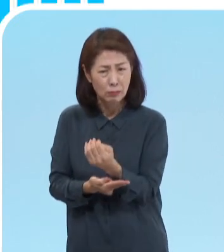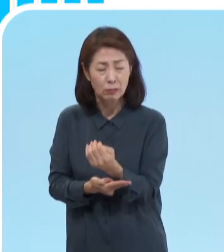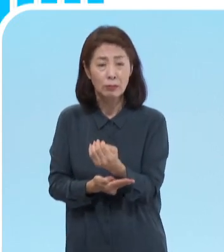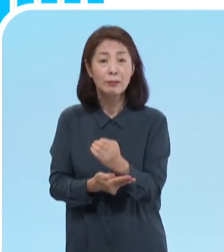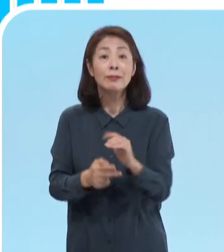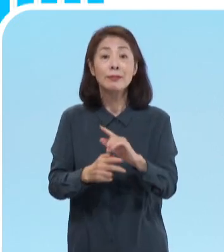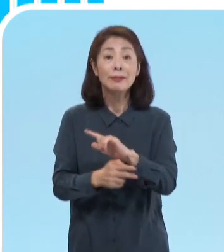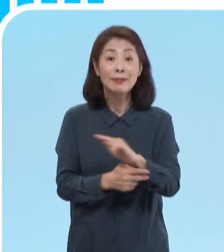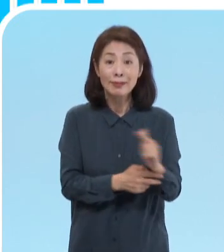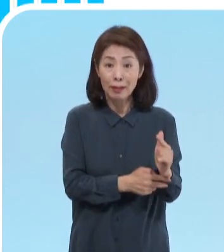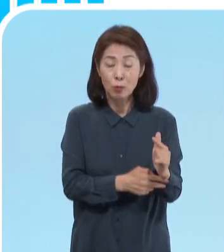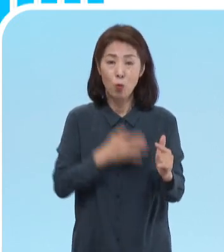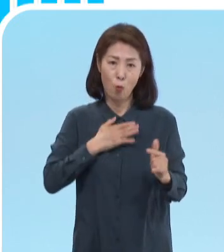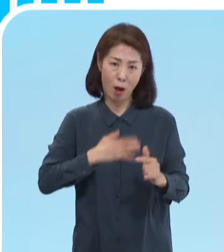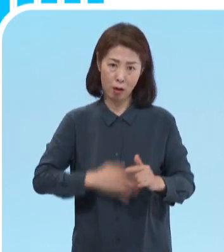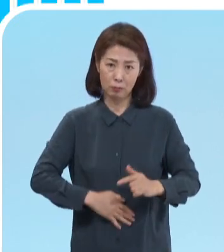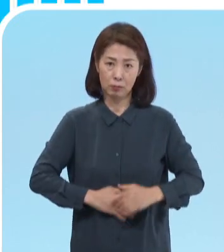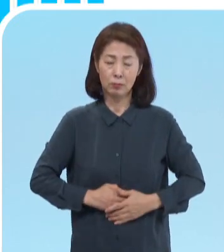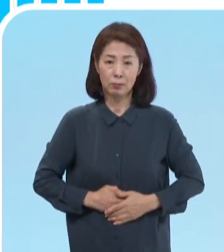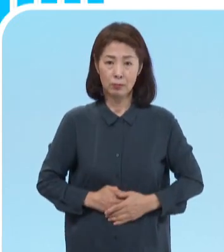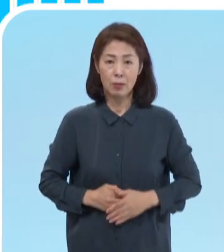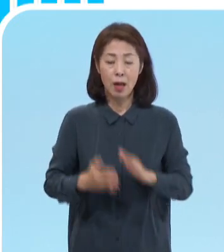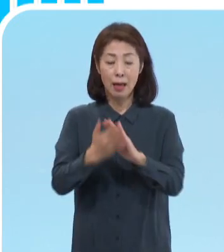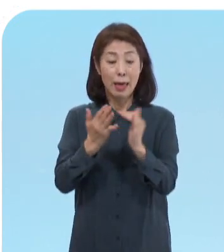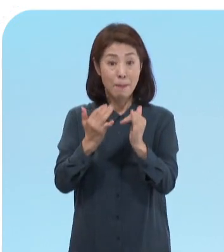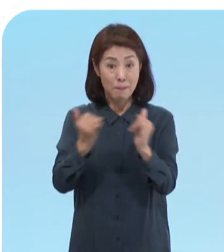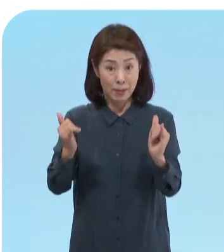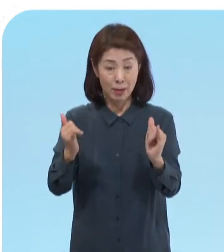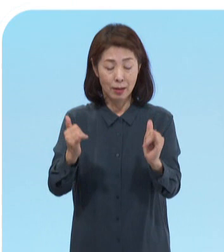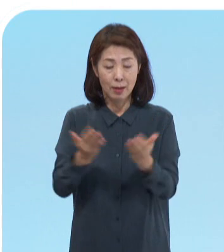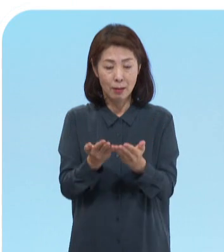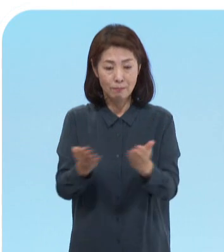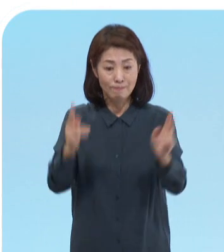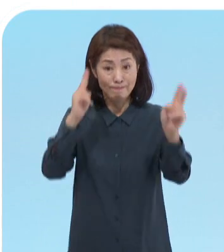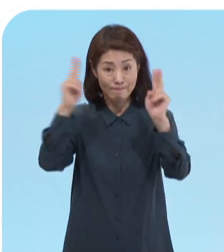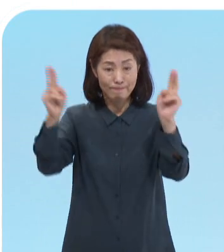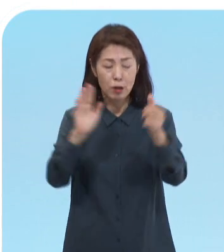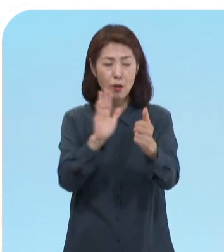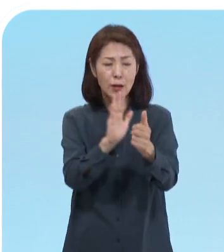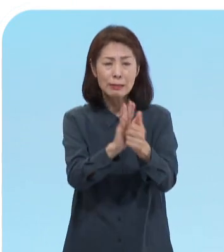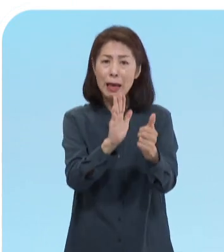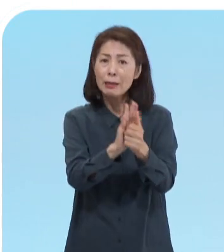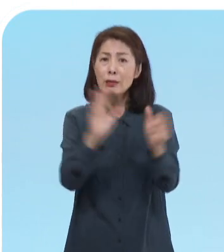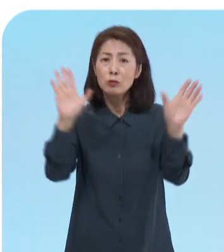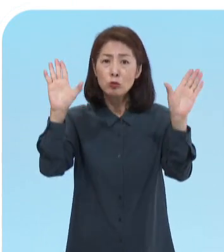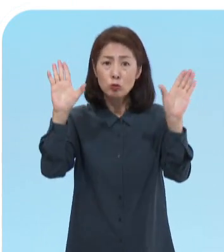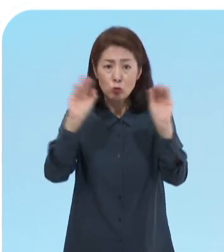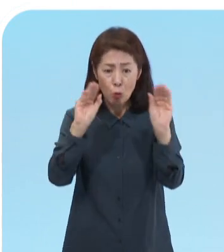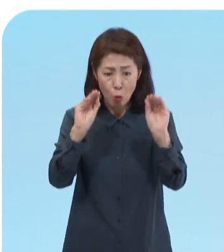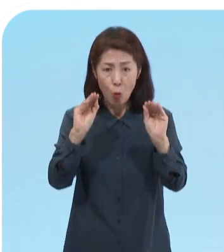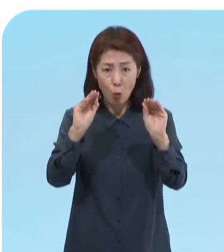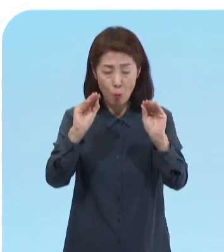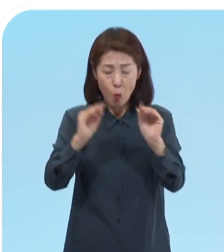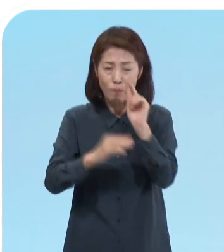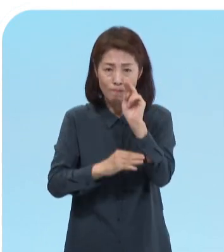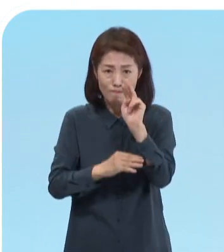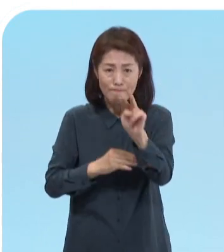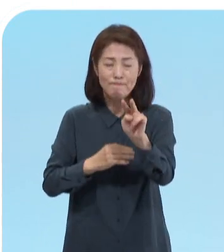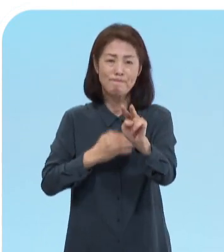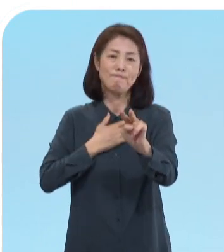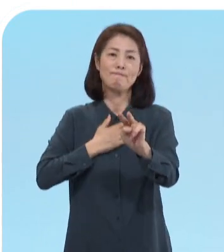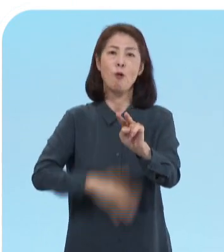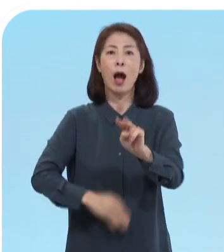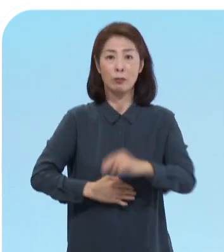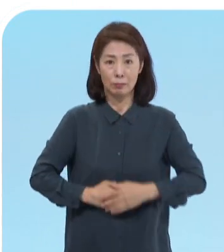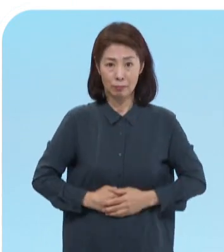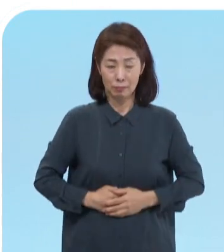。また県民や事業者の皆さんへの支援情報などもこのページに。知